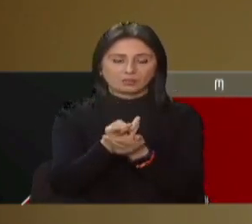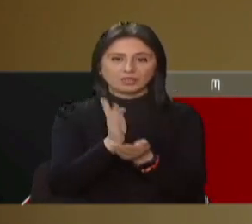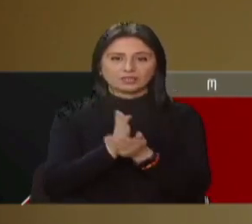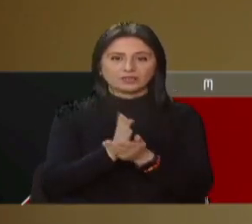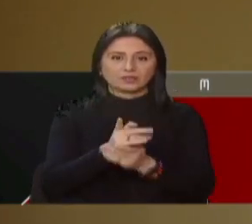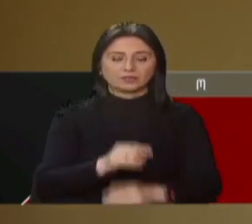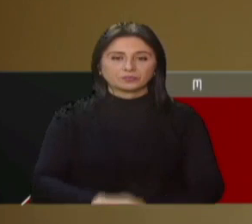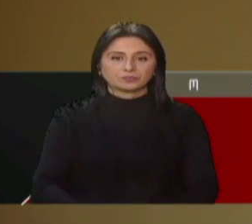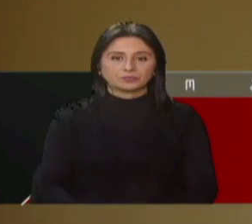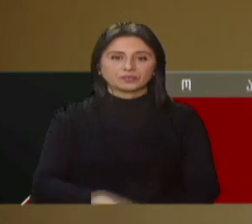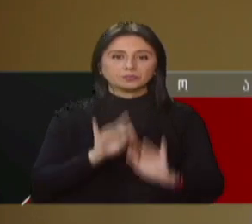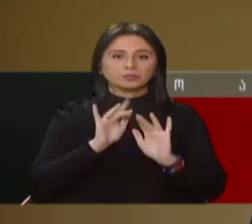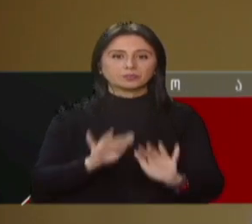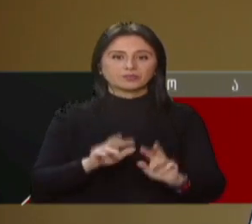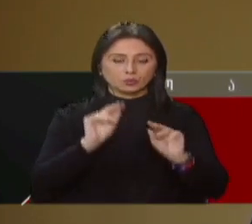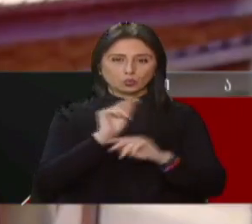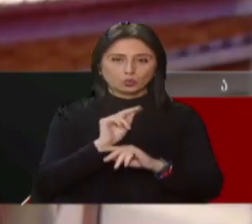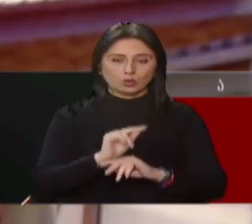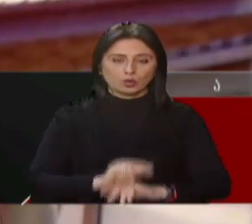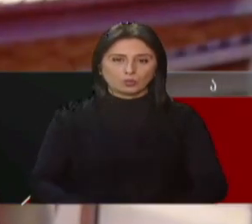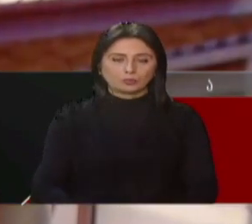განყოფილებაში. მიმდინარეობს მკურნალობა.